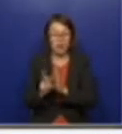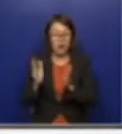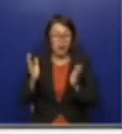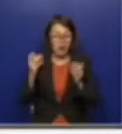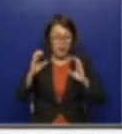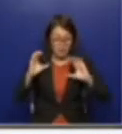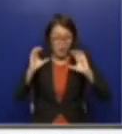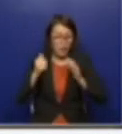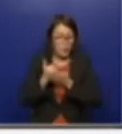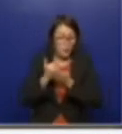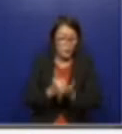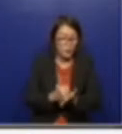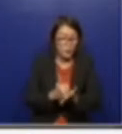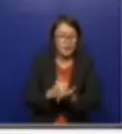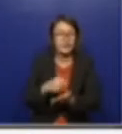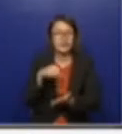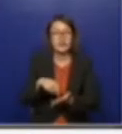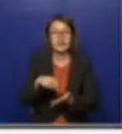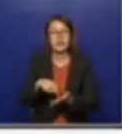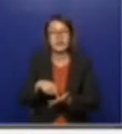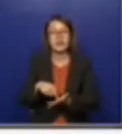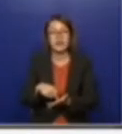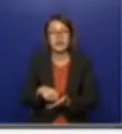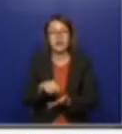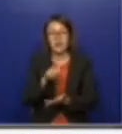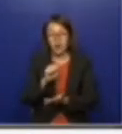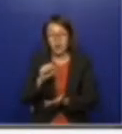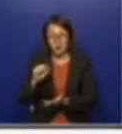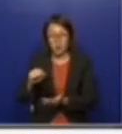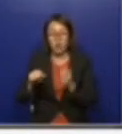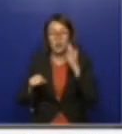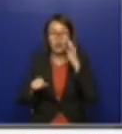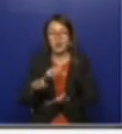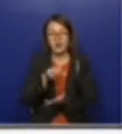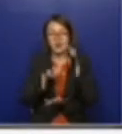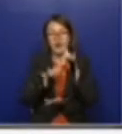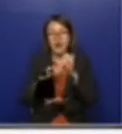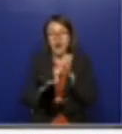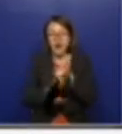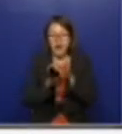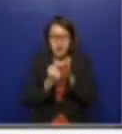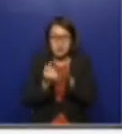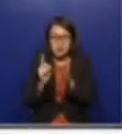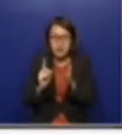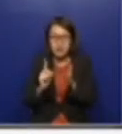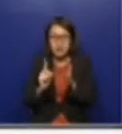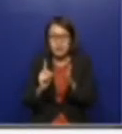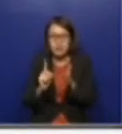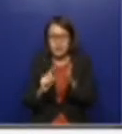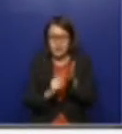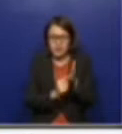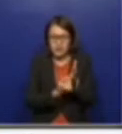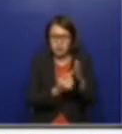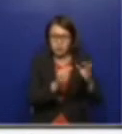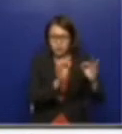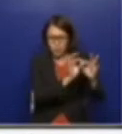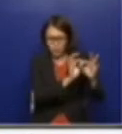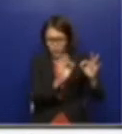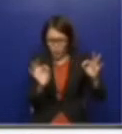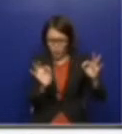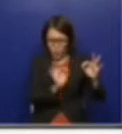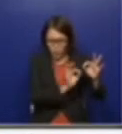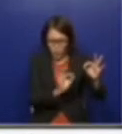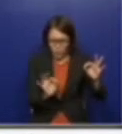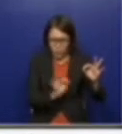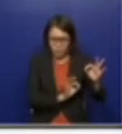ยเหลือก็คือสำนักงานเลขาสภาผู้แทนราษฎรช่วยเหลือตั้งแต่เริ่มนะครับในการยกร่างเลยตัวร่างพระราชบัญญัติทำ